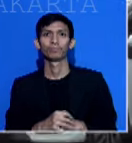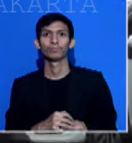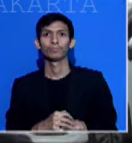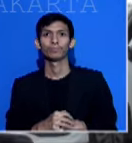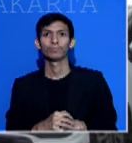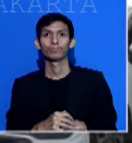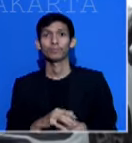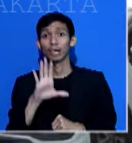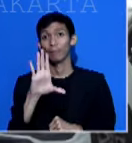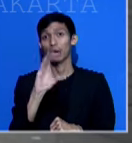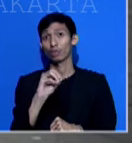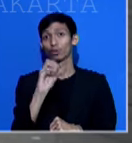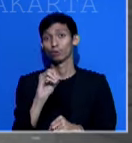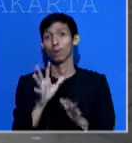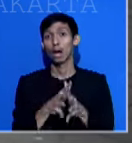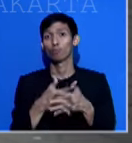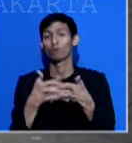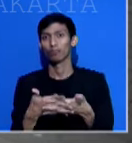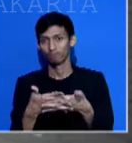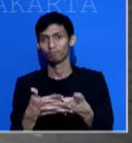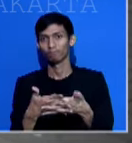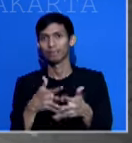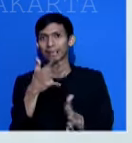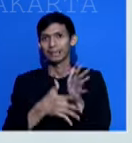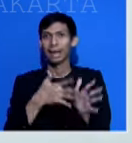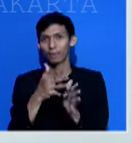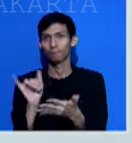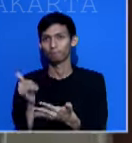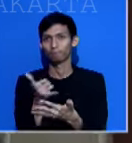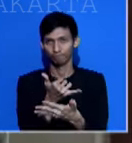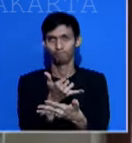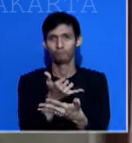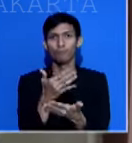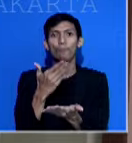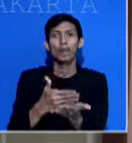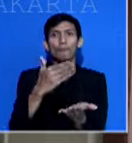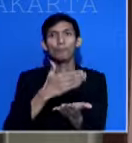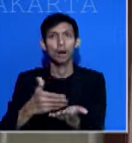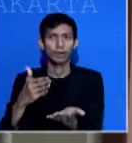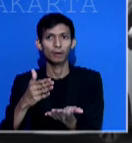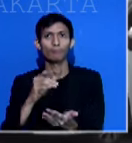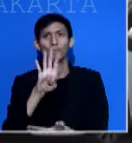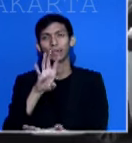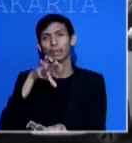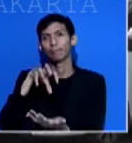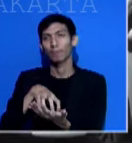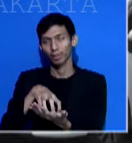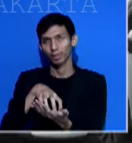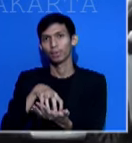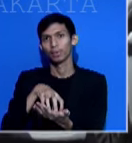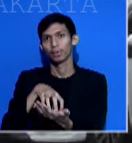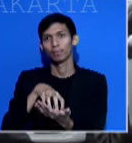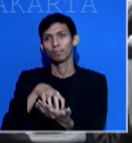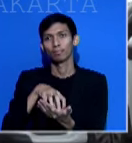500 mushaf al-qur'an isyarat yang dibagikan di DIY didistribusikan di empat lokasi salah satunya di